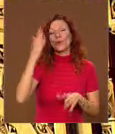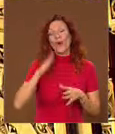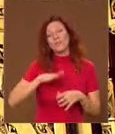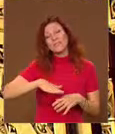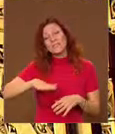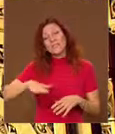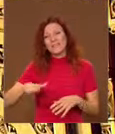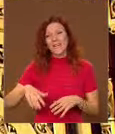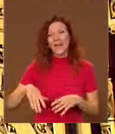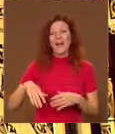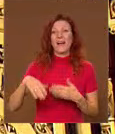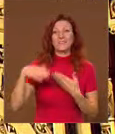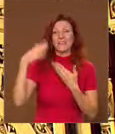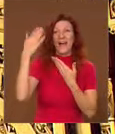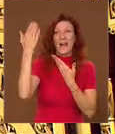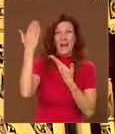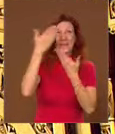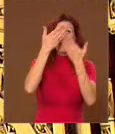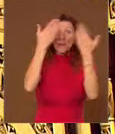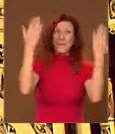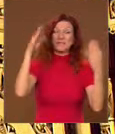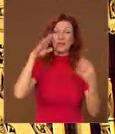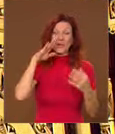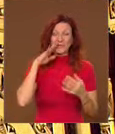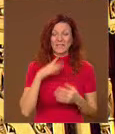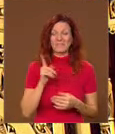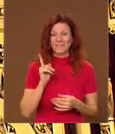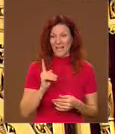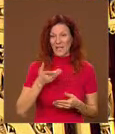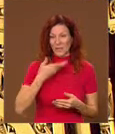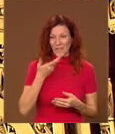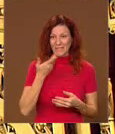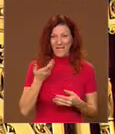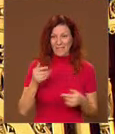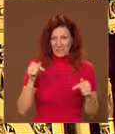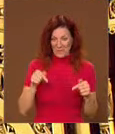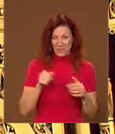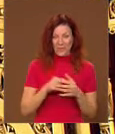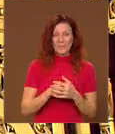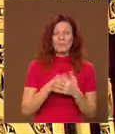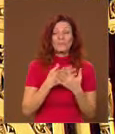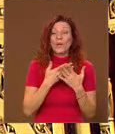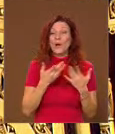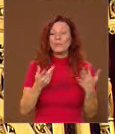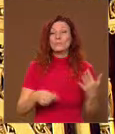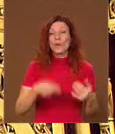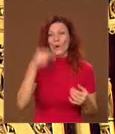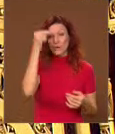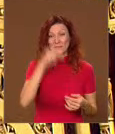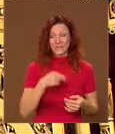Отец, както чухме и в днешното евангелско четиво. Много от църковните